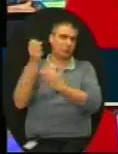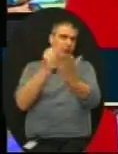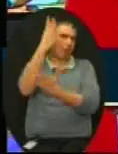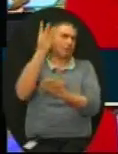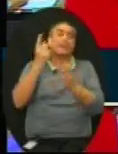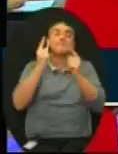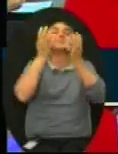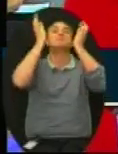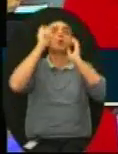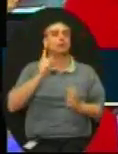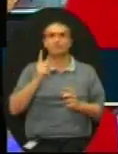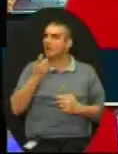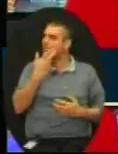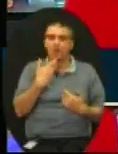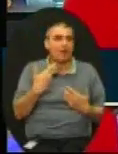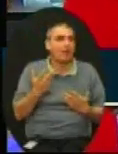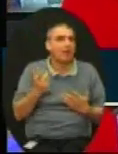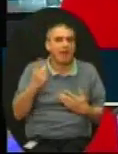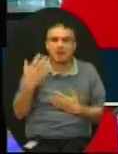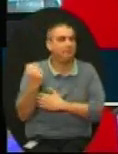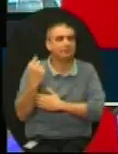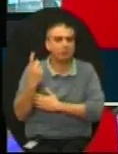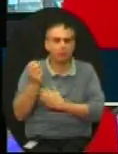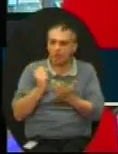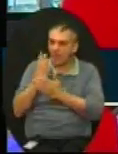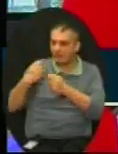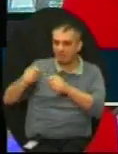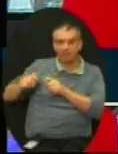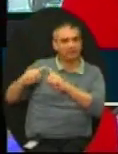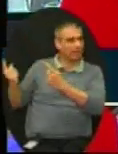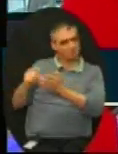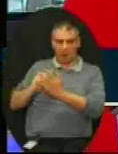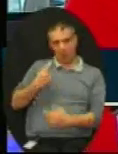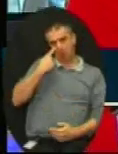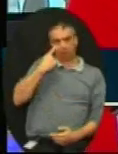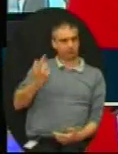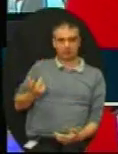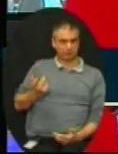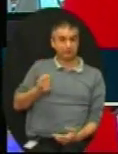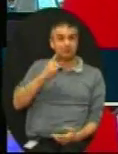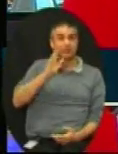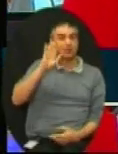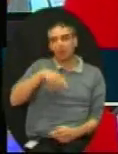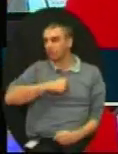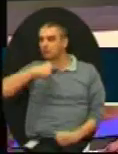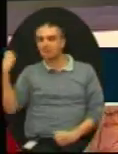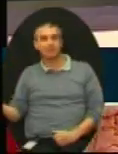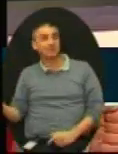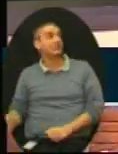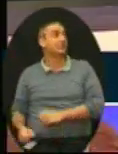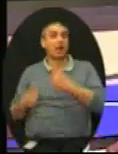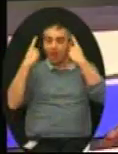במקרים מאוד מיוחדים, אבל אין להם בדל של סמכות להעיף חבר כנסת כי הוא לא מוצא חן ביניהם. זה יכול להגיע לימין, זה יכול